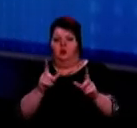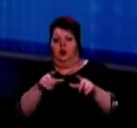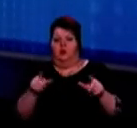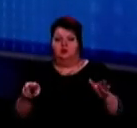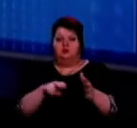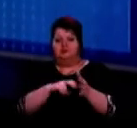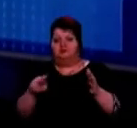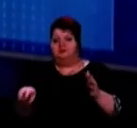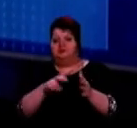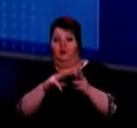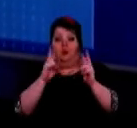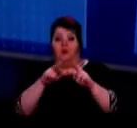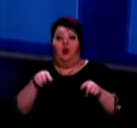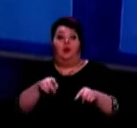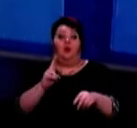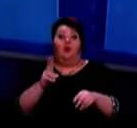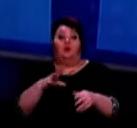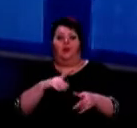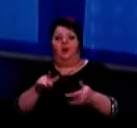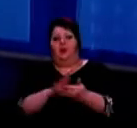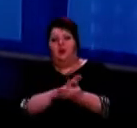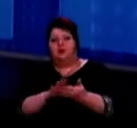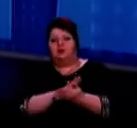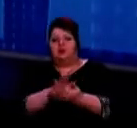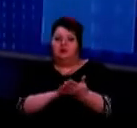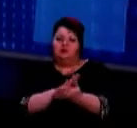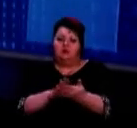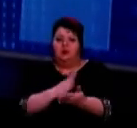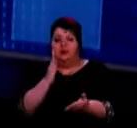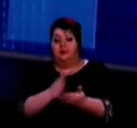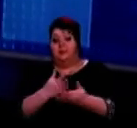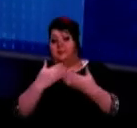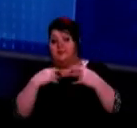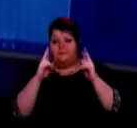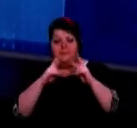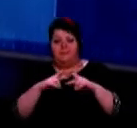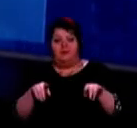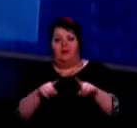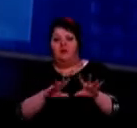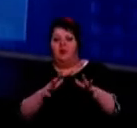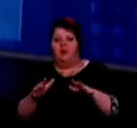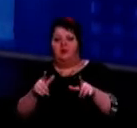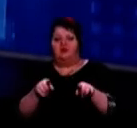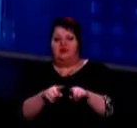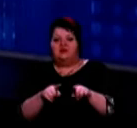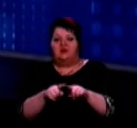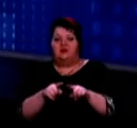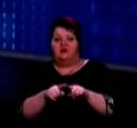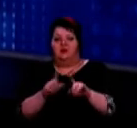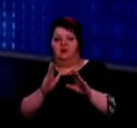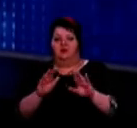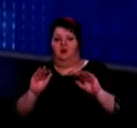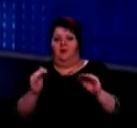змінюються, так, і ми не знаємо, яким чином обробляються ці транспортні засоби. І в такому випадку все ж таки вони будуть